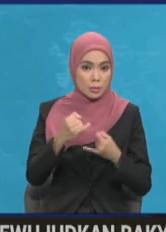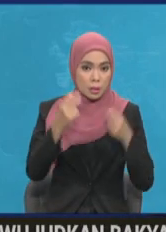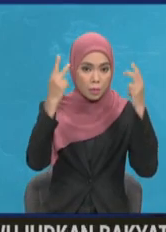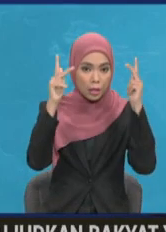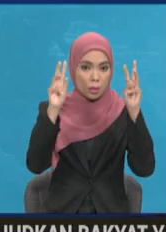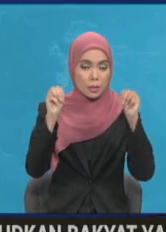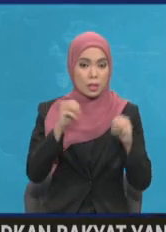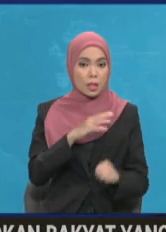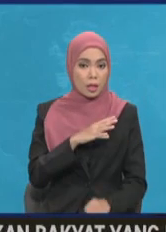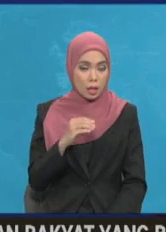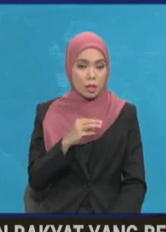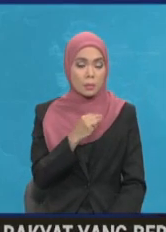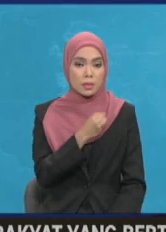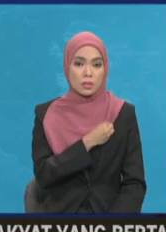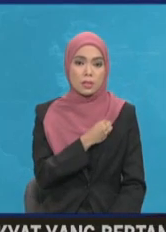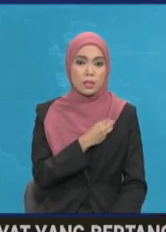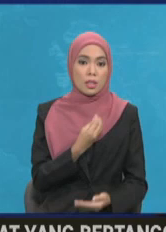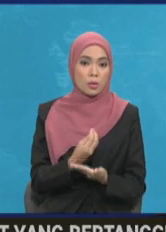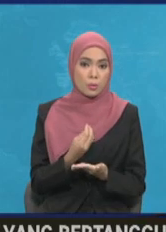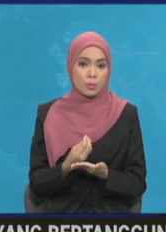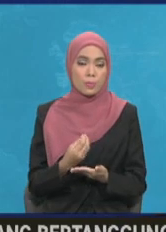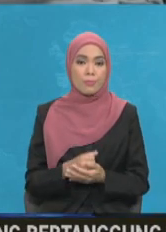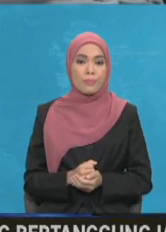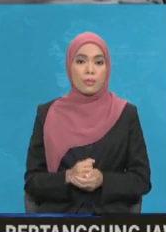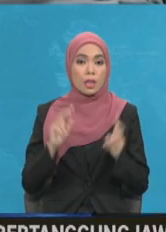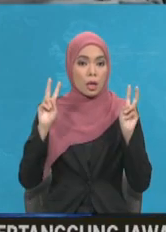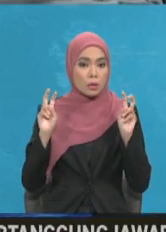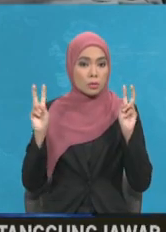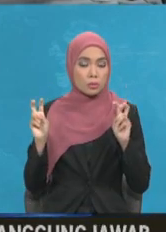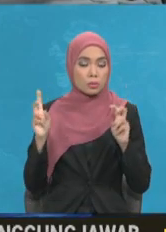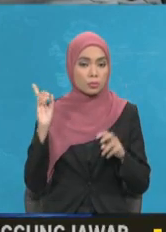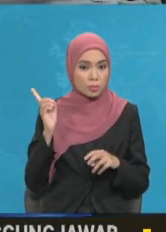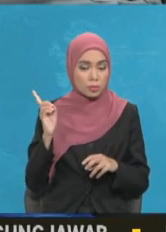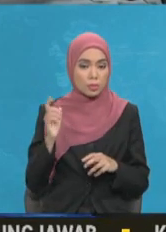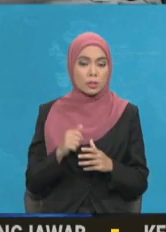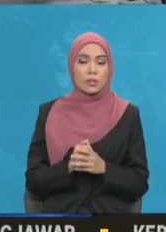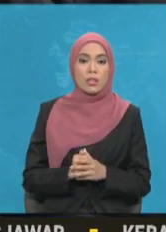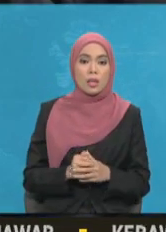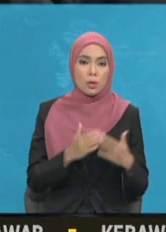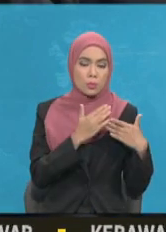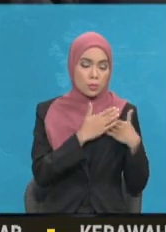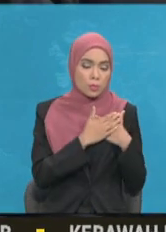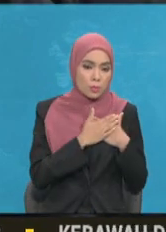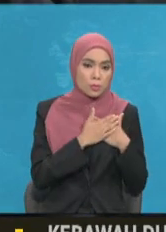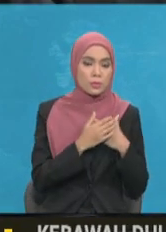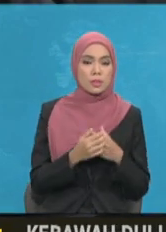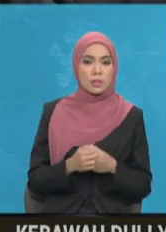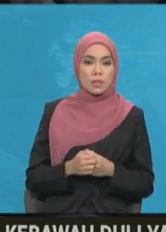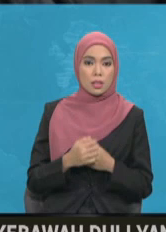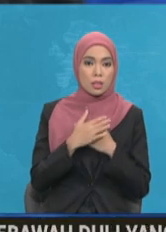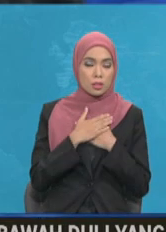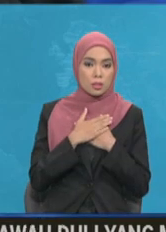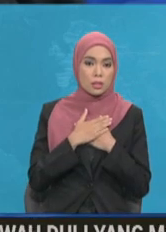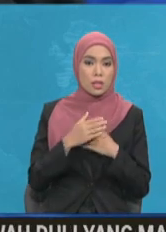keuangan dan ekonomi kedua ceramah khas bertajuk kecintaan terhadap Rasulullah Shallallahu Alaihi Wasallam majelis dianjurkan oleh